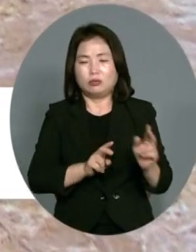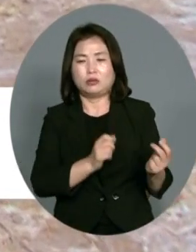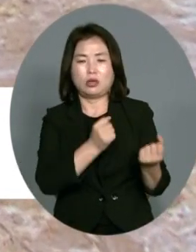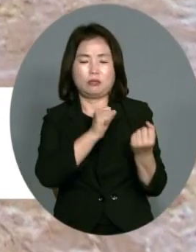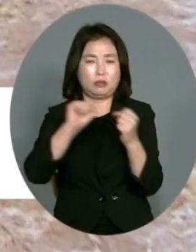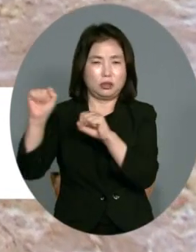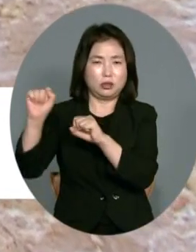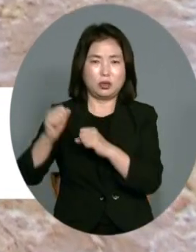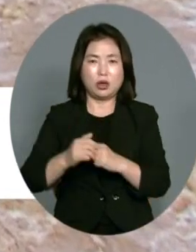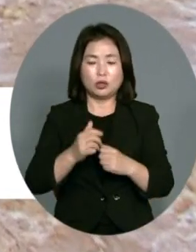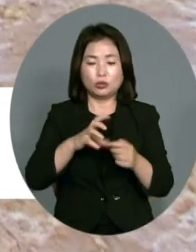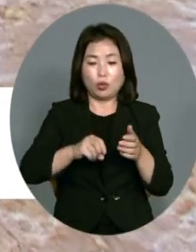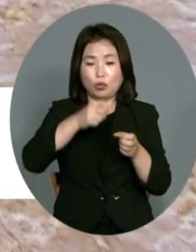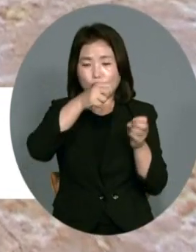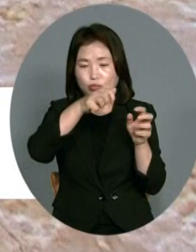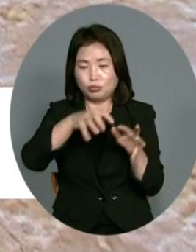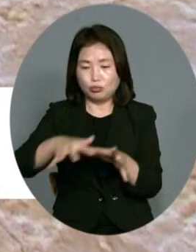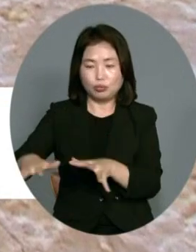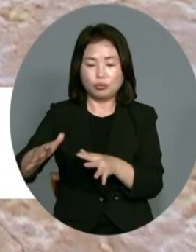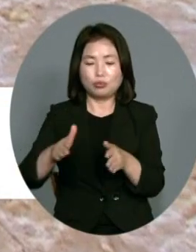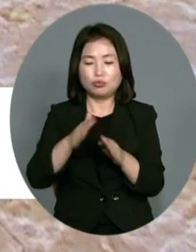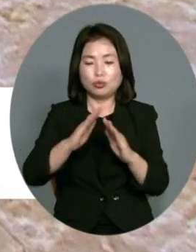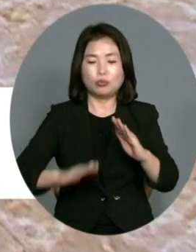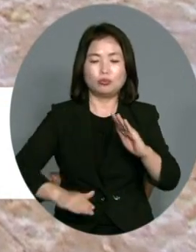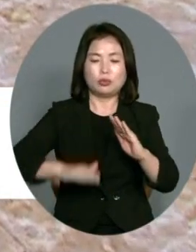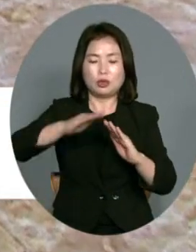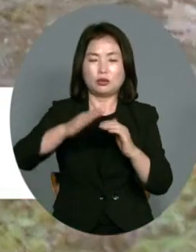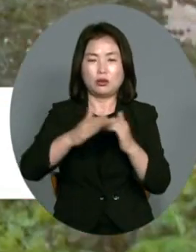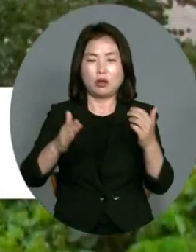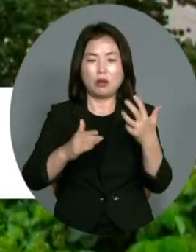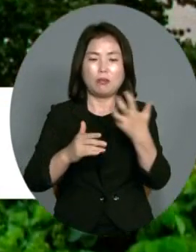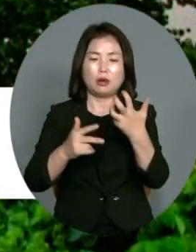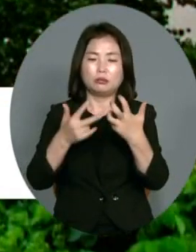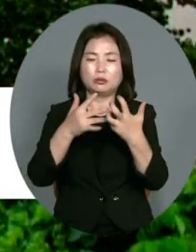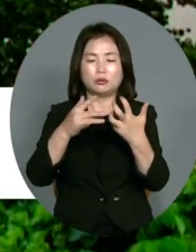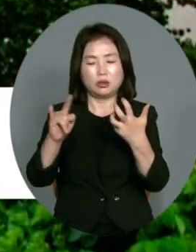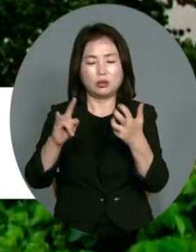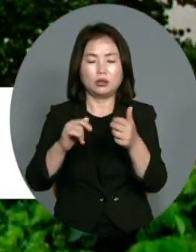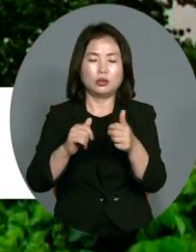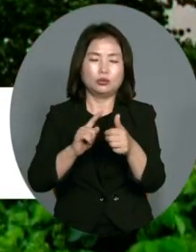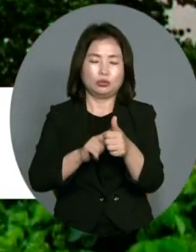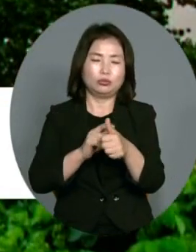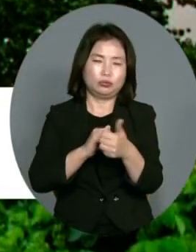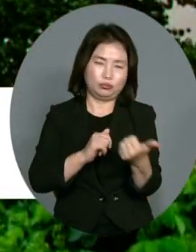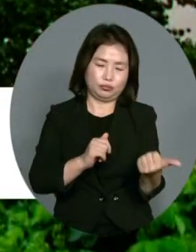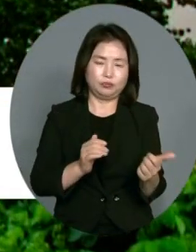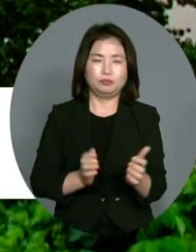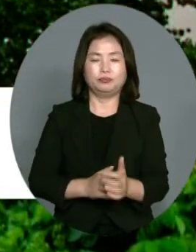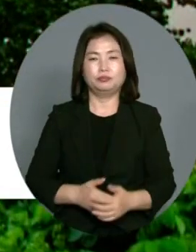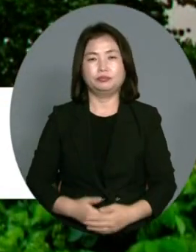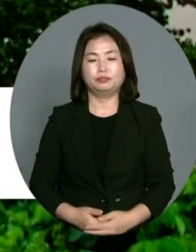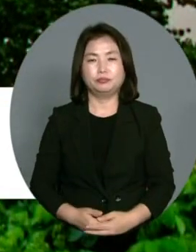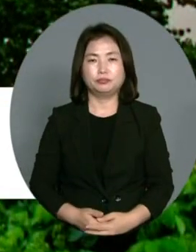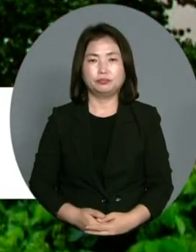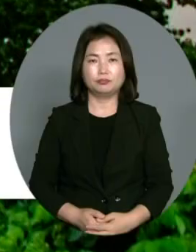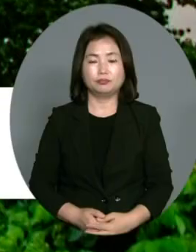대피했는데요. 토사와 흙탕물이 주택을 덮치면서 80대 노인이 숨졌습니다. 임재국 기자가